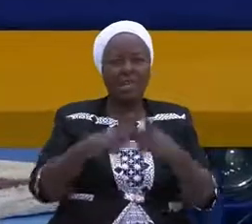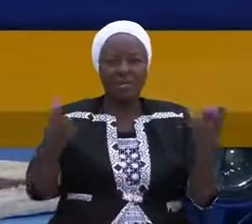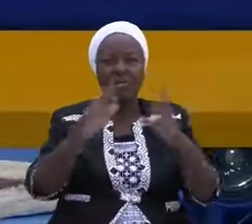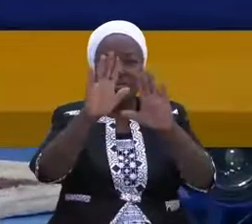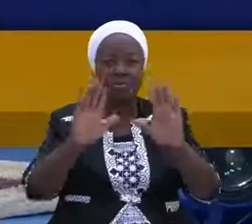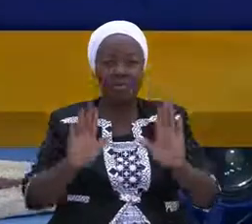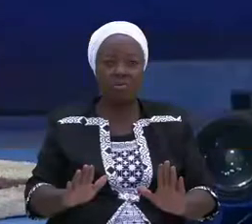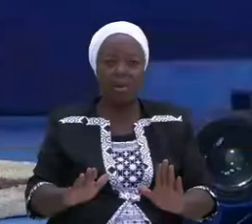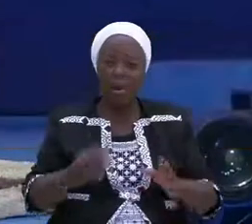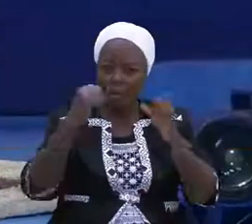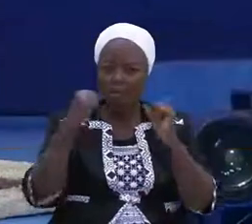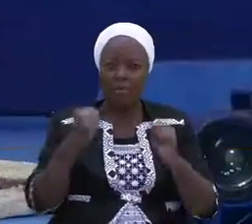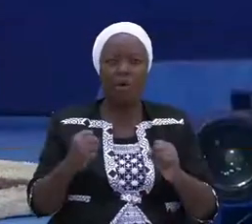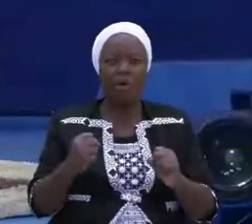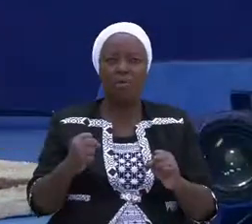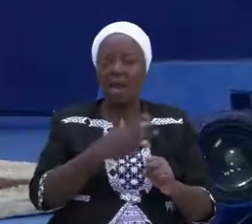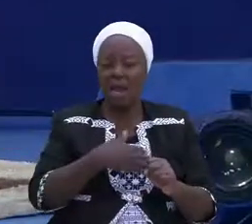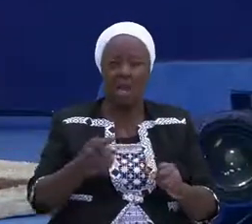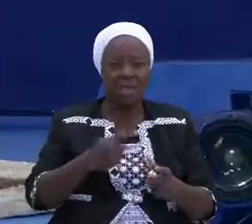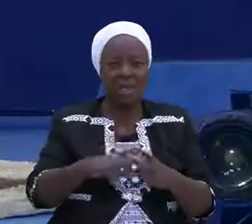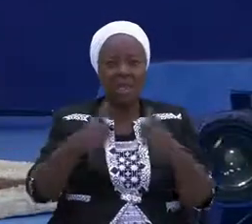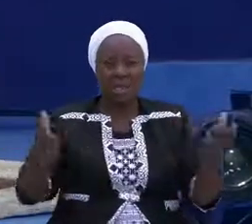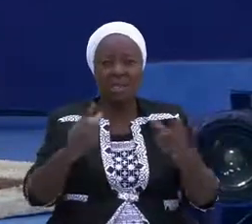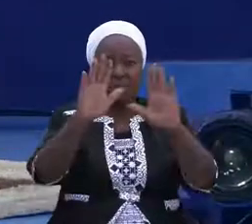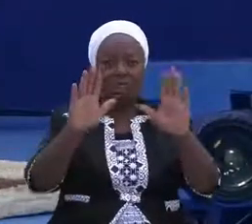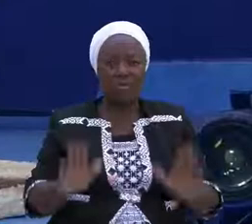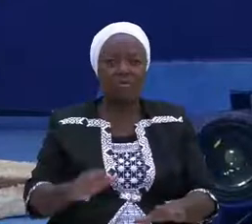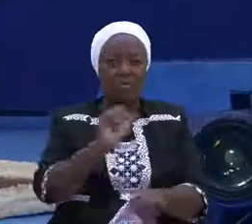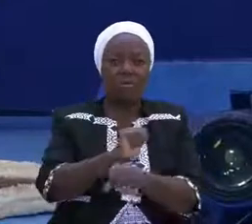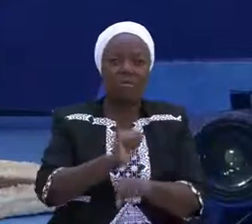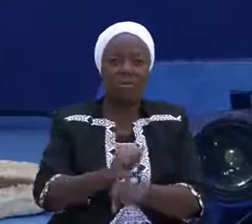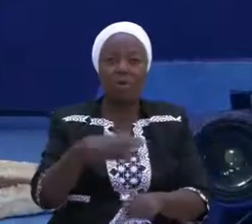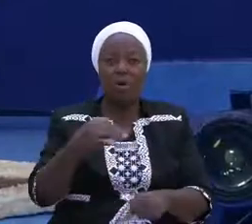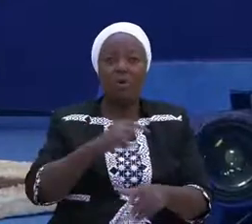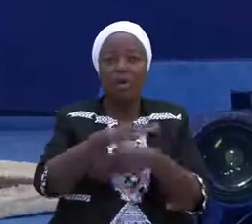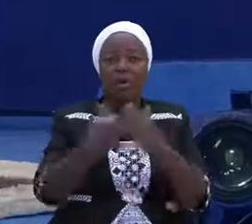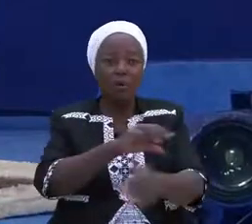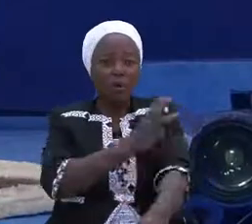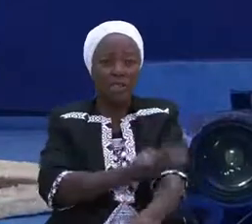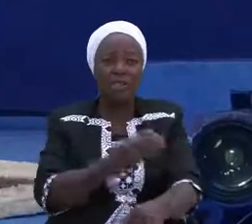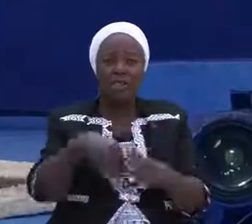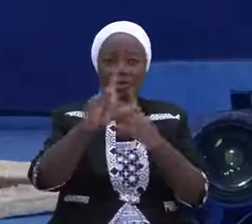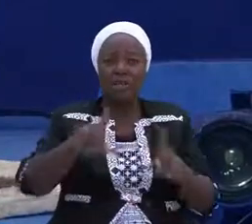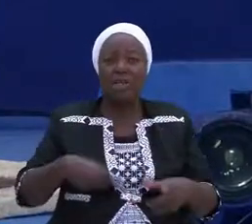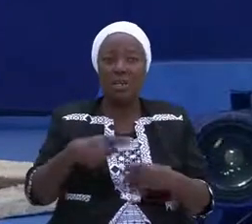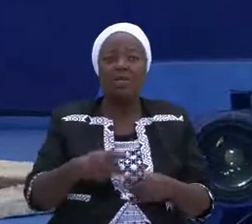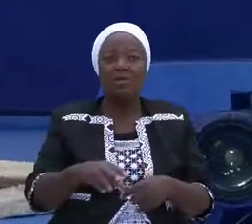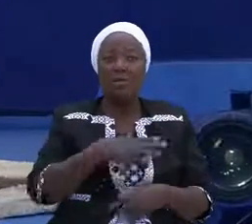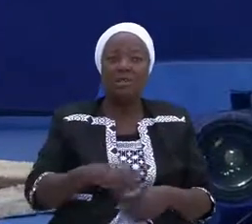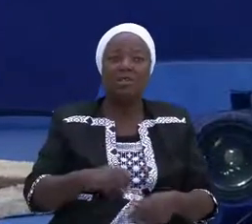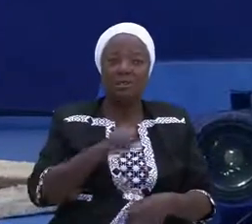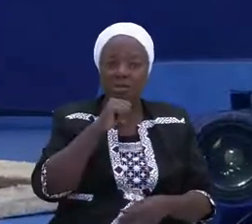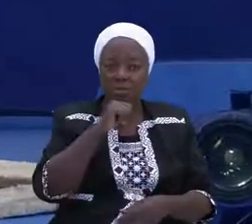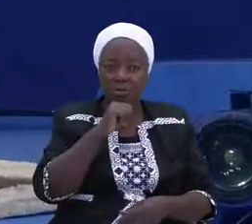grands miracles. La grande puissance miraculeuse, la grande performance des miracles dans ta vie,